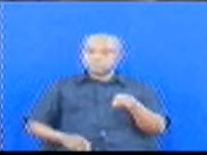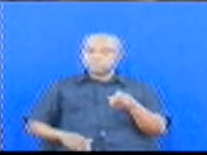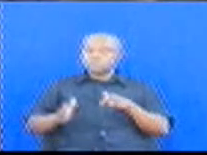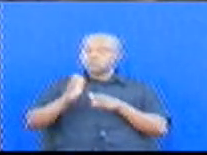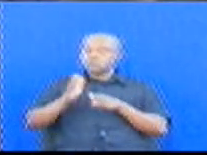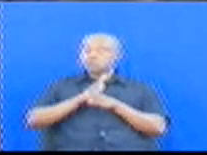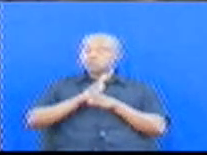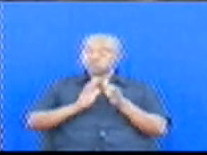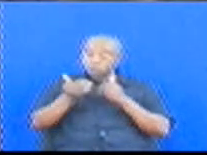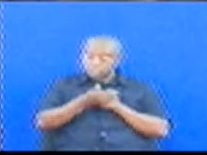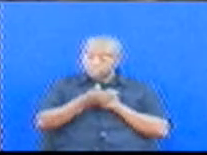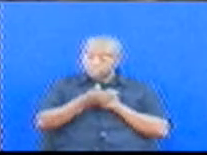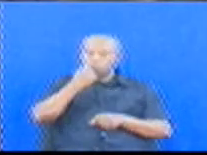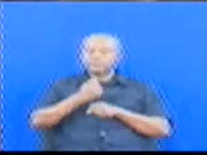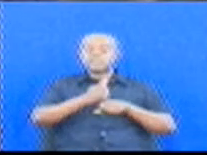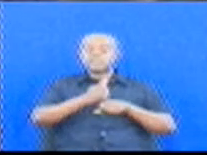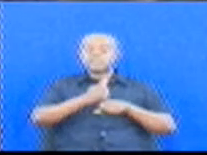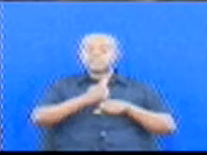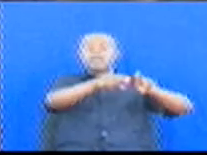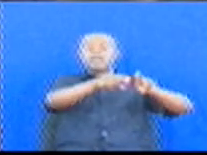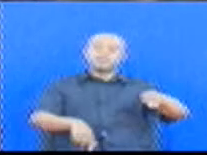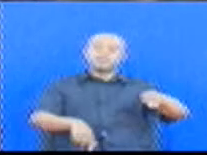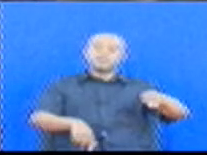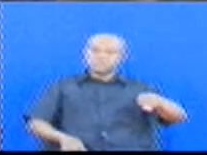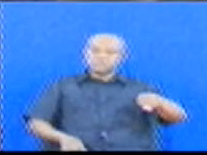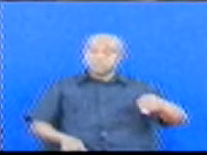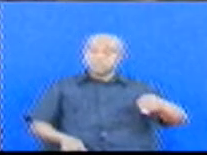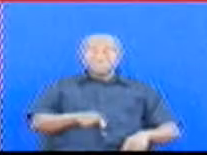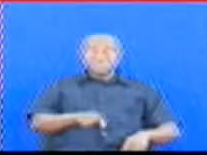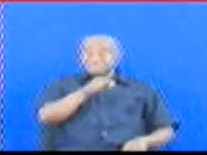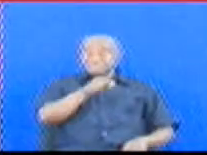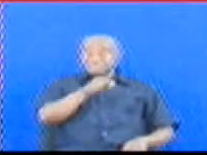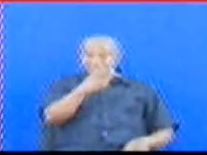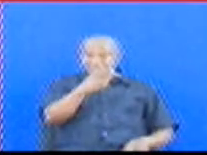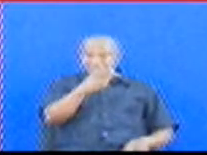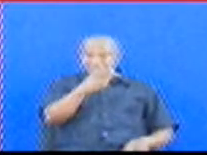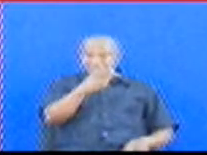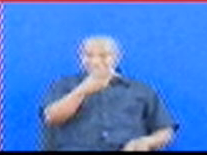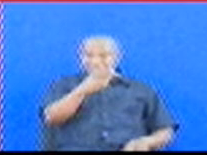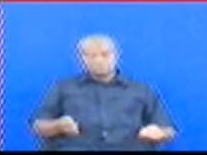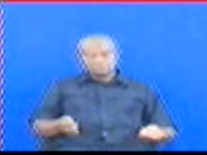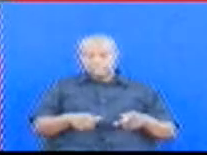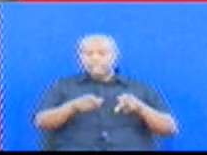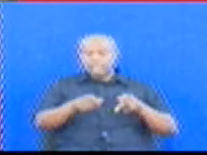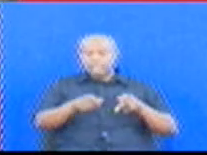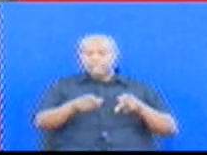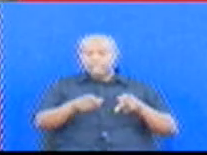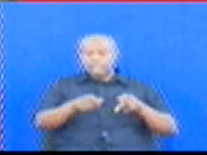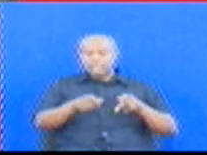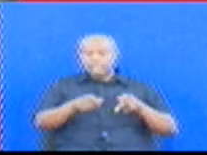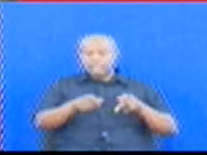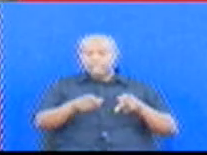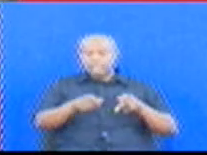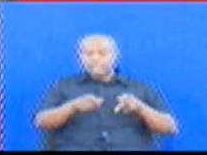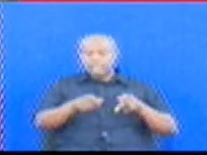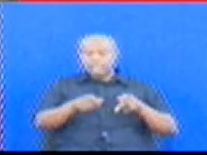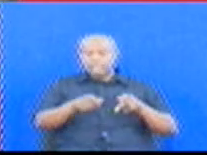kwa watumishi wa mahakama. Mheshimiwa Speaker, it is a public knowledge. Kwa sasa hivi kinachoendelea kwenye dara za